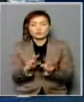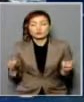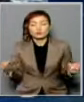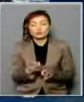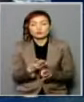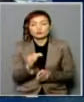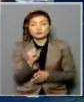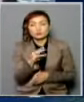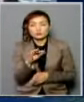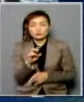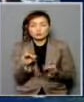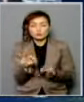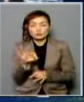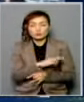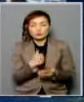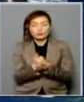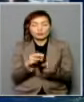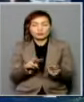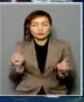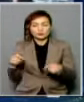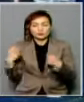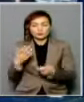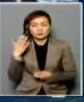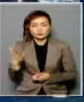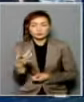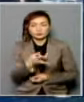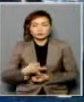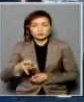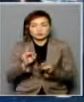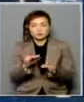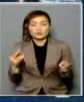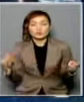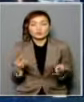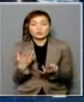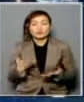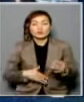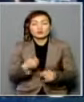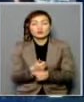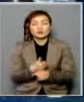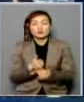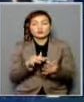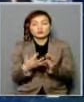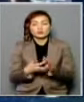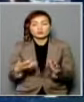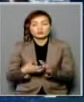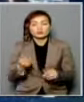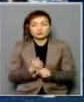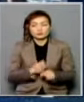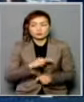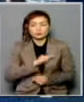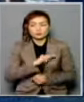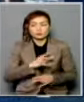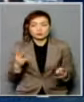солим жанна кайфа обещал довести этот вопрос до средней главы региона отметив что если угловые поселка не хватает средста это